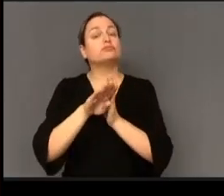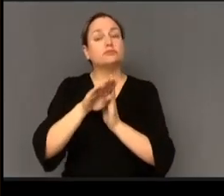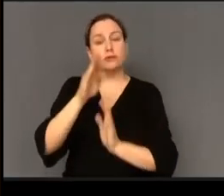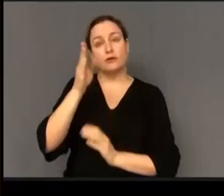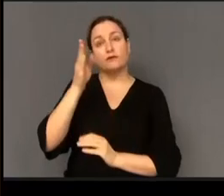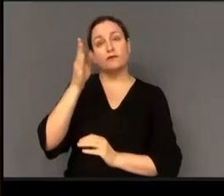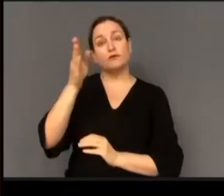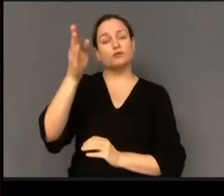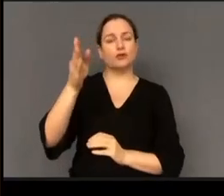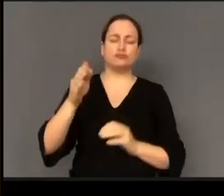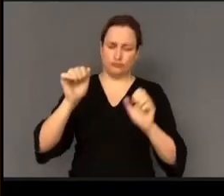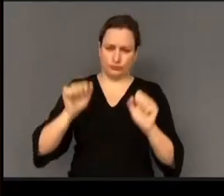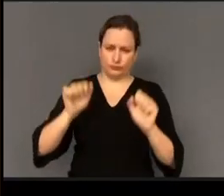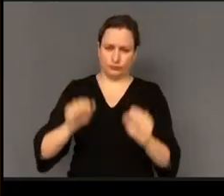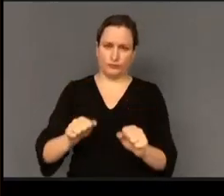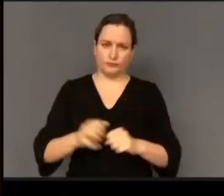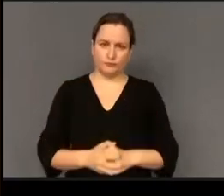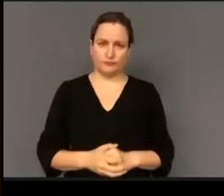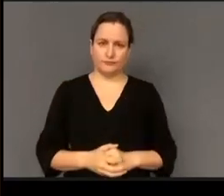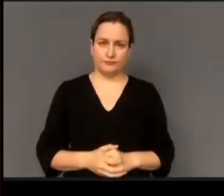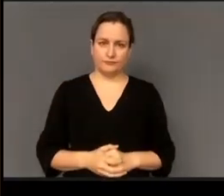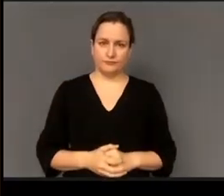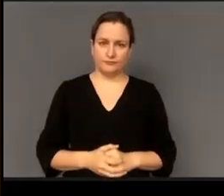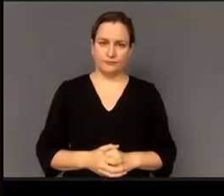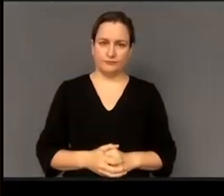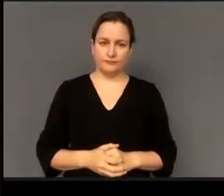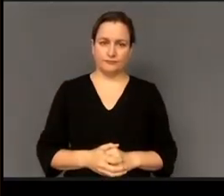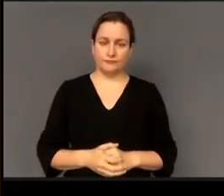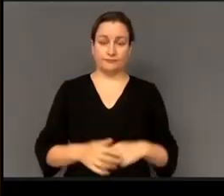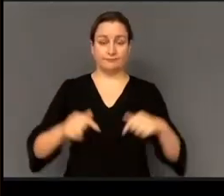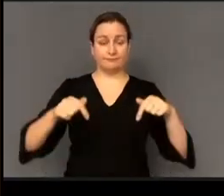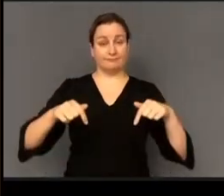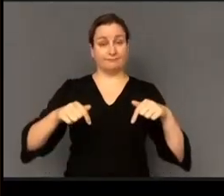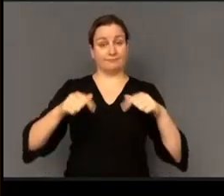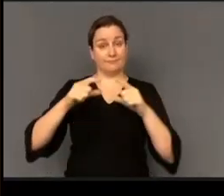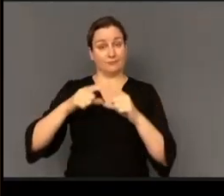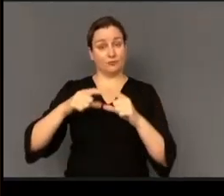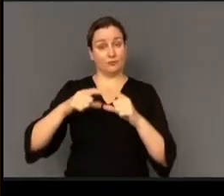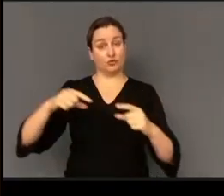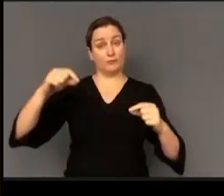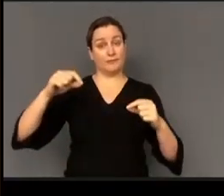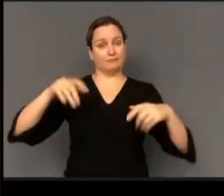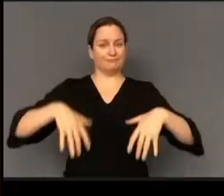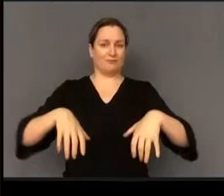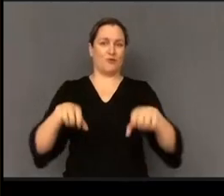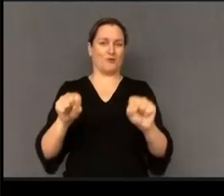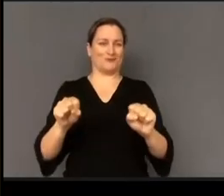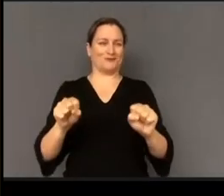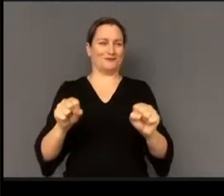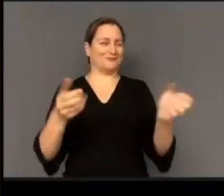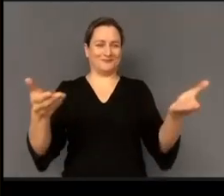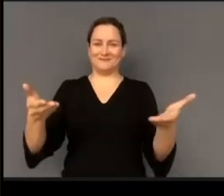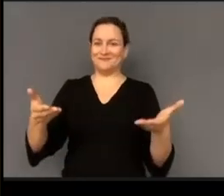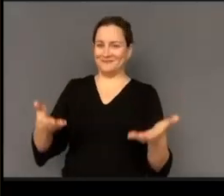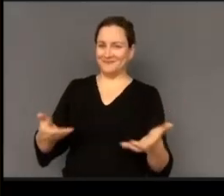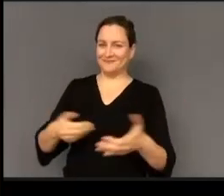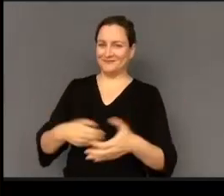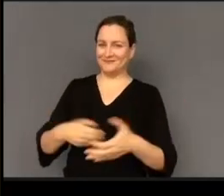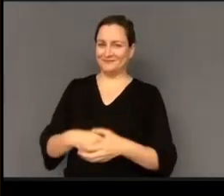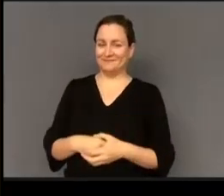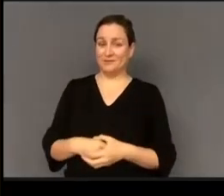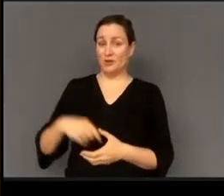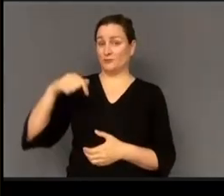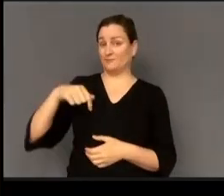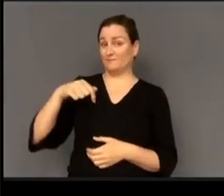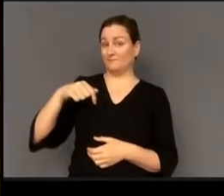て国としてこの議論に貢献することが重要な責務であると考え